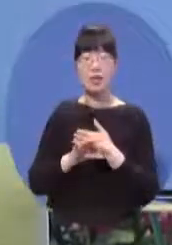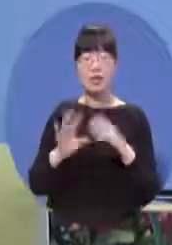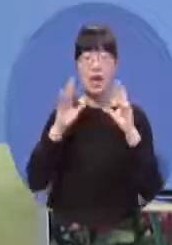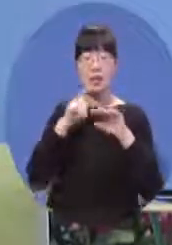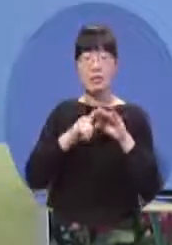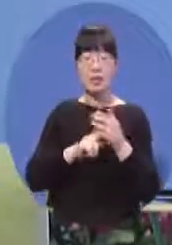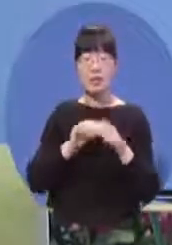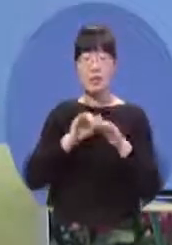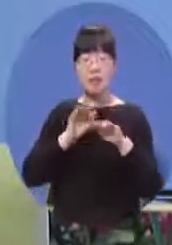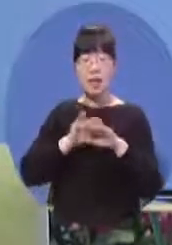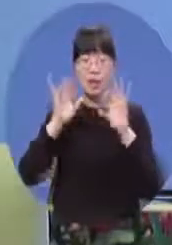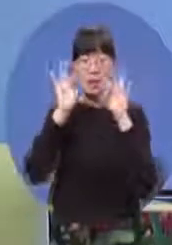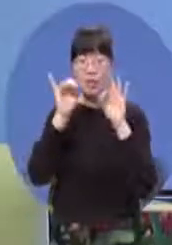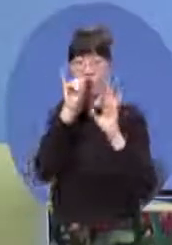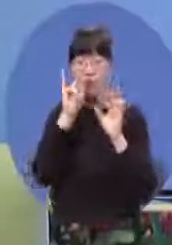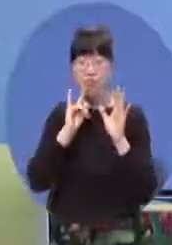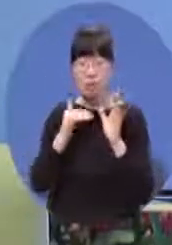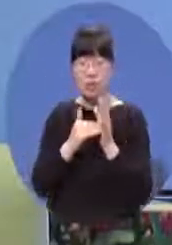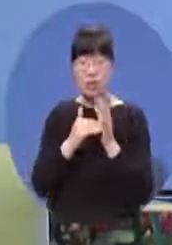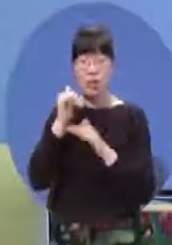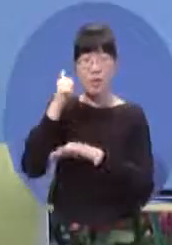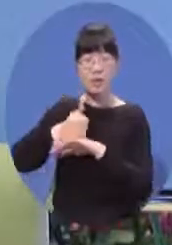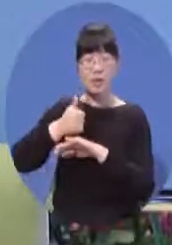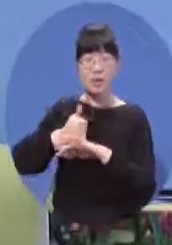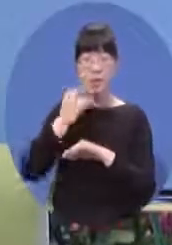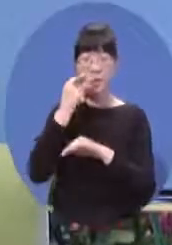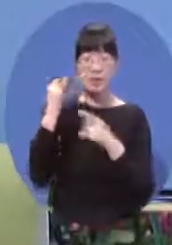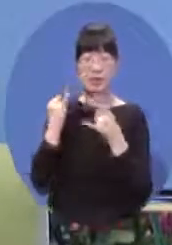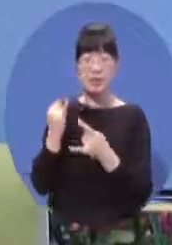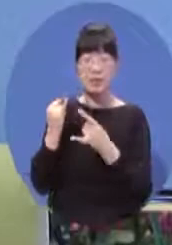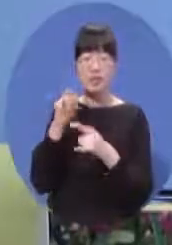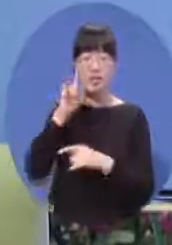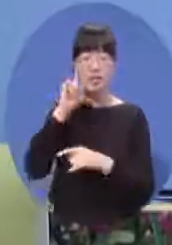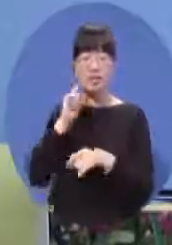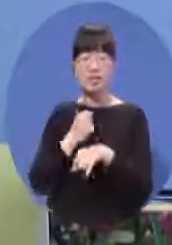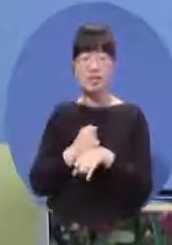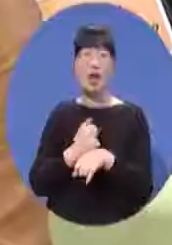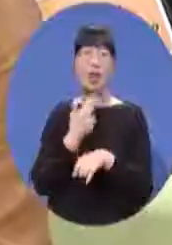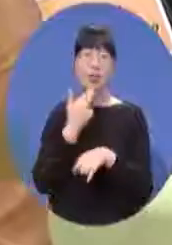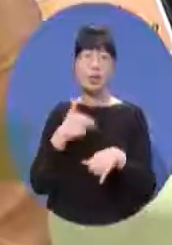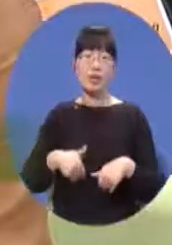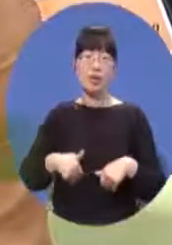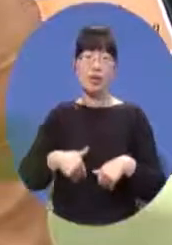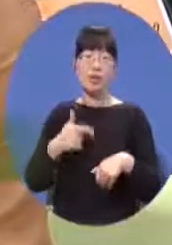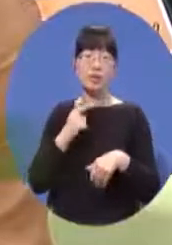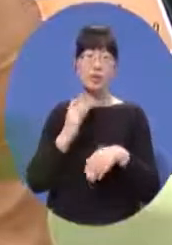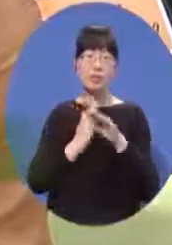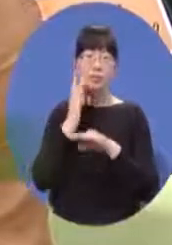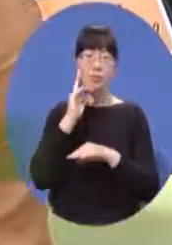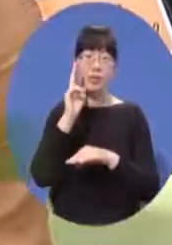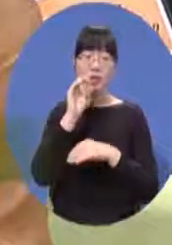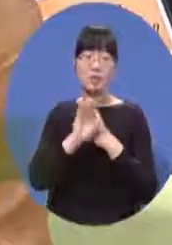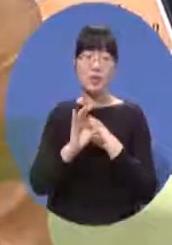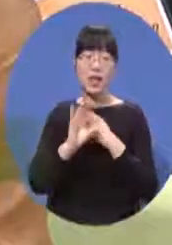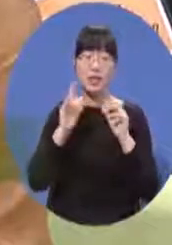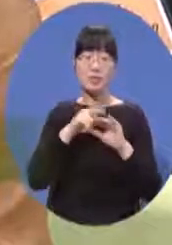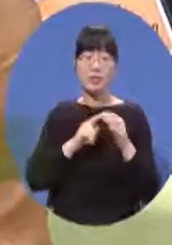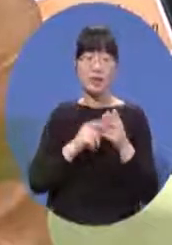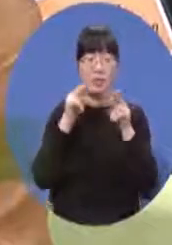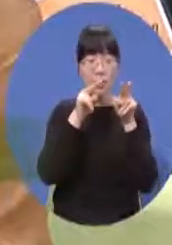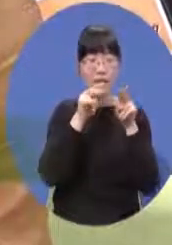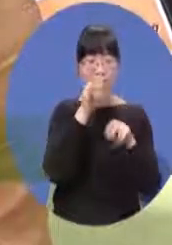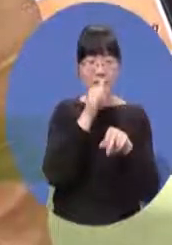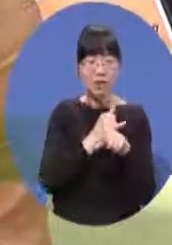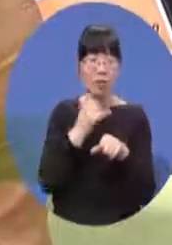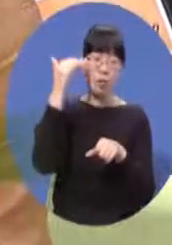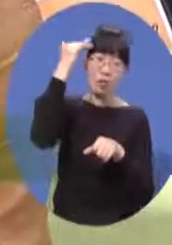아이 마음이 좀 잘 보이고요. 그리고 마지막으로는 어머니 스트레스가 좀 없어야 돼요. 네. 이게 너무 많으면은 아이 마음을 바라보는 것이